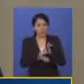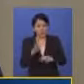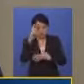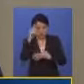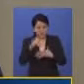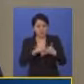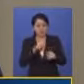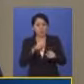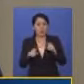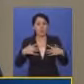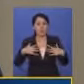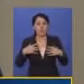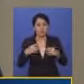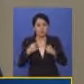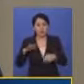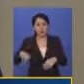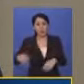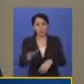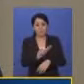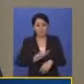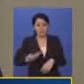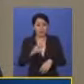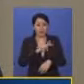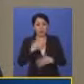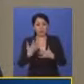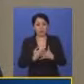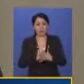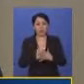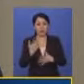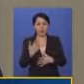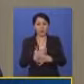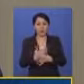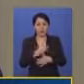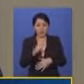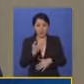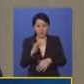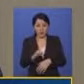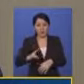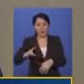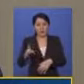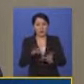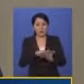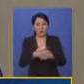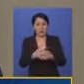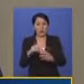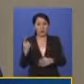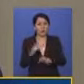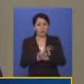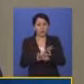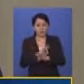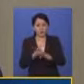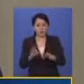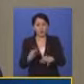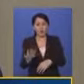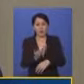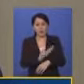сенемін. Тезірек сауығып кетіңіз. Содан соң біз сізге жұмысқа орналасуға көмектесеміз. Мағжан Жұмабаев ауданында ауыл шаруашылығы жақсы дамып жатыр ғой.